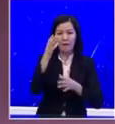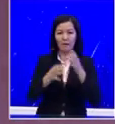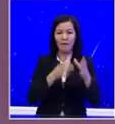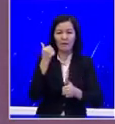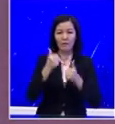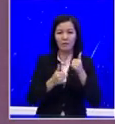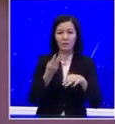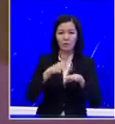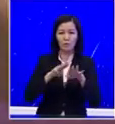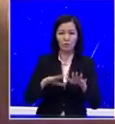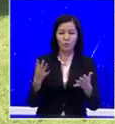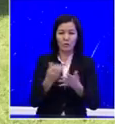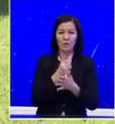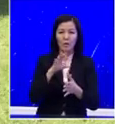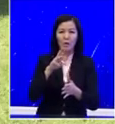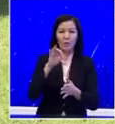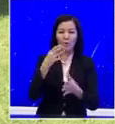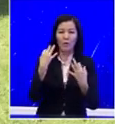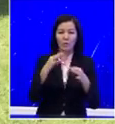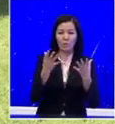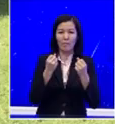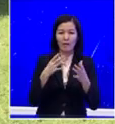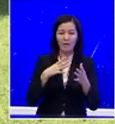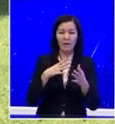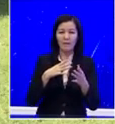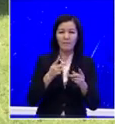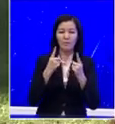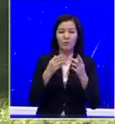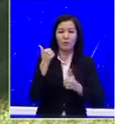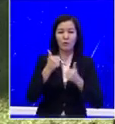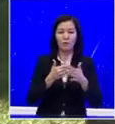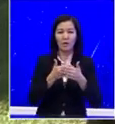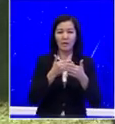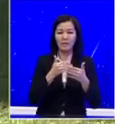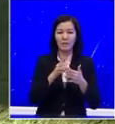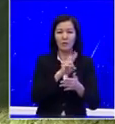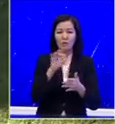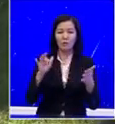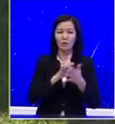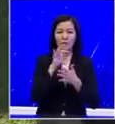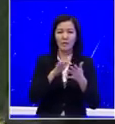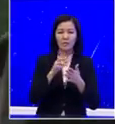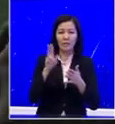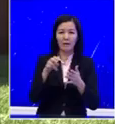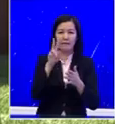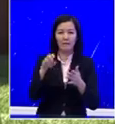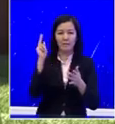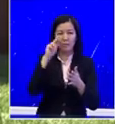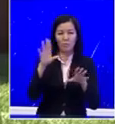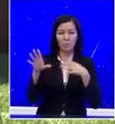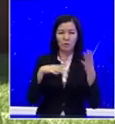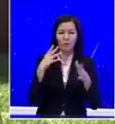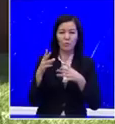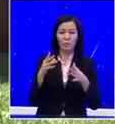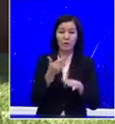қола медаль еншіледі. Токио олимпиадасына жолдама алған. Сонымен қатар дүбірлі жарысқа дейін Нұрсұлтан қаласы мен Қырғызстанда оқу-жаттығу өткізуді